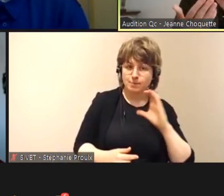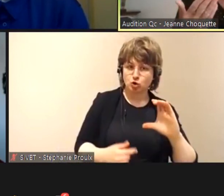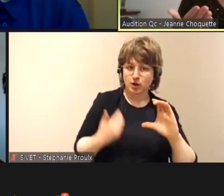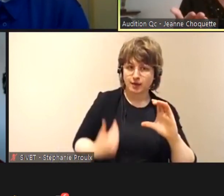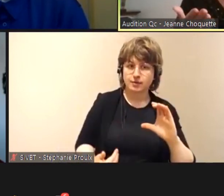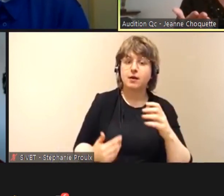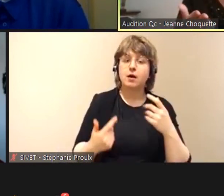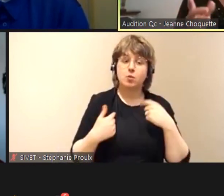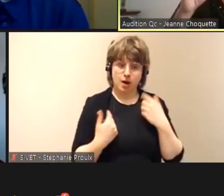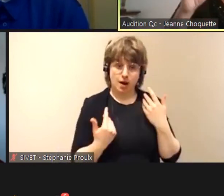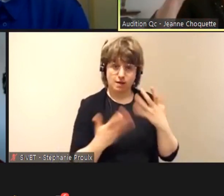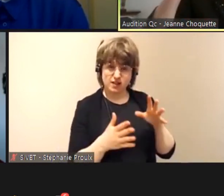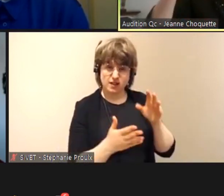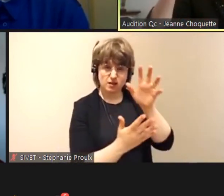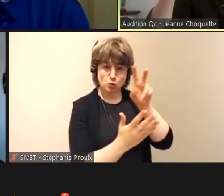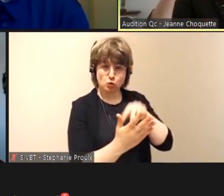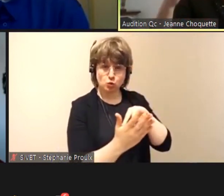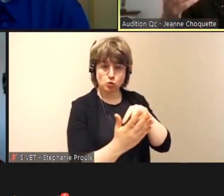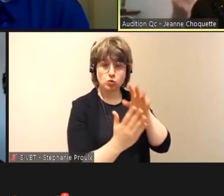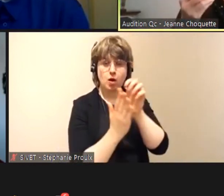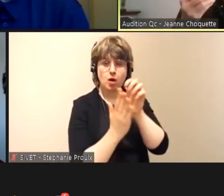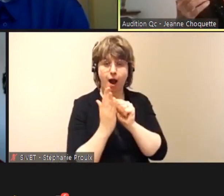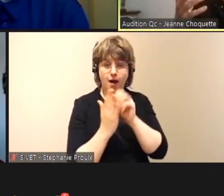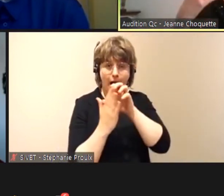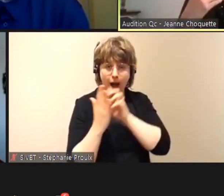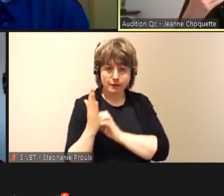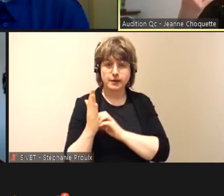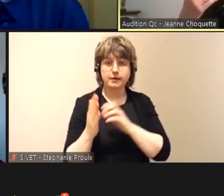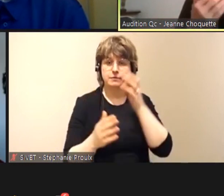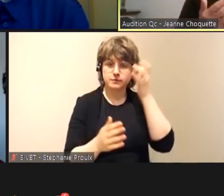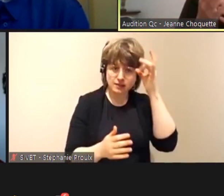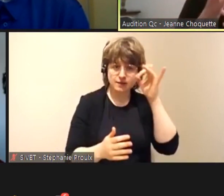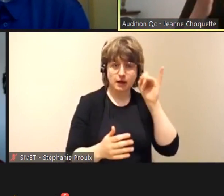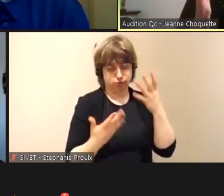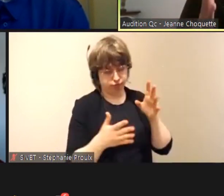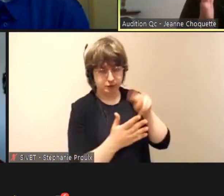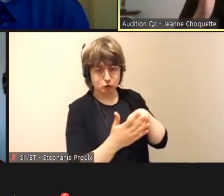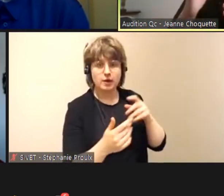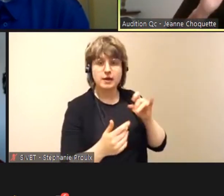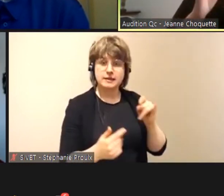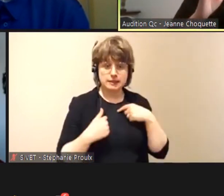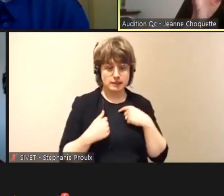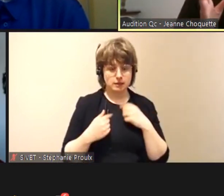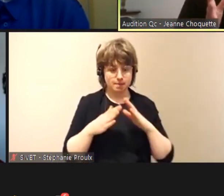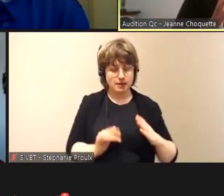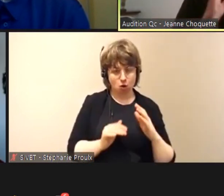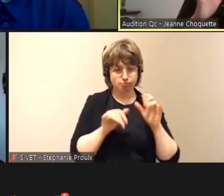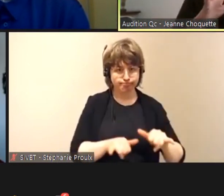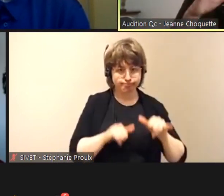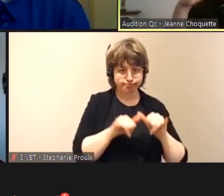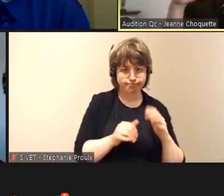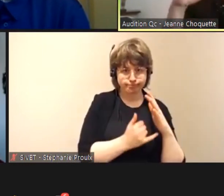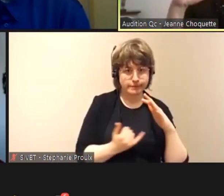certains articles scientifiques, c'est que si on s'isole et que, bon, peut-être regarder la télévision, d'accord, mais